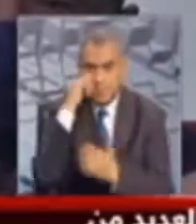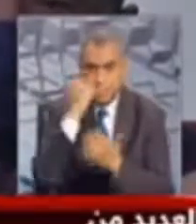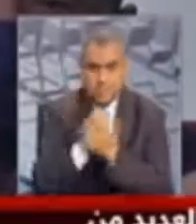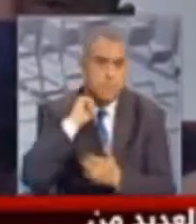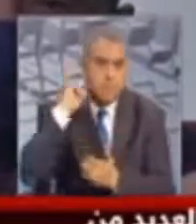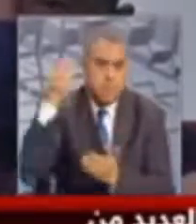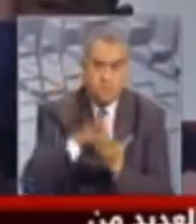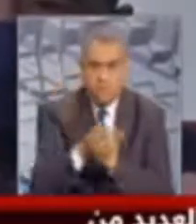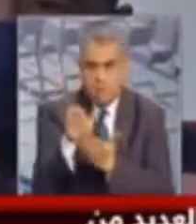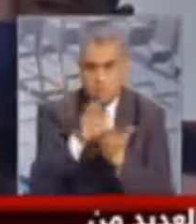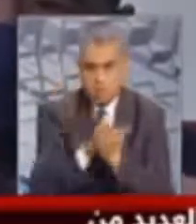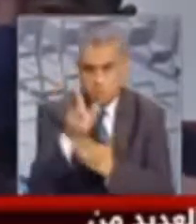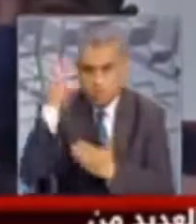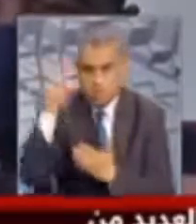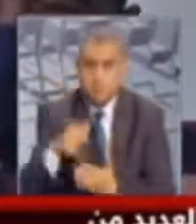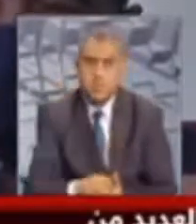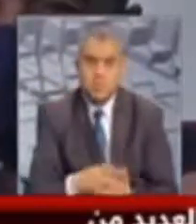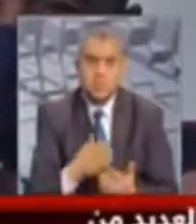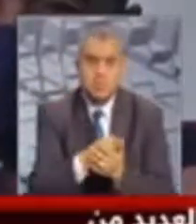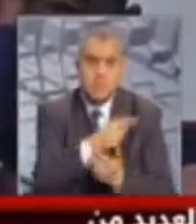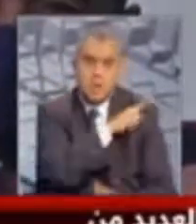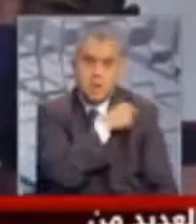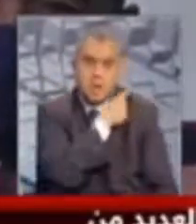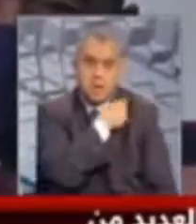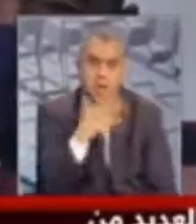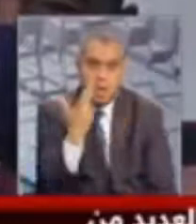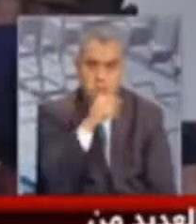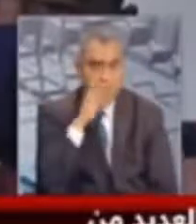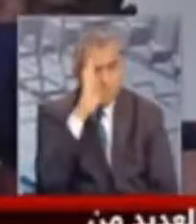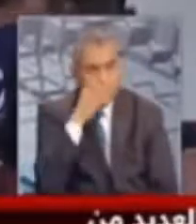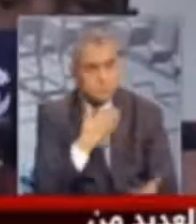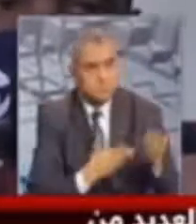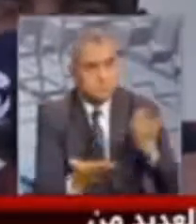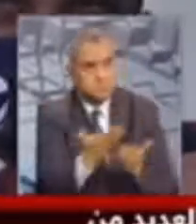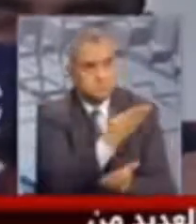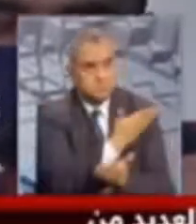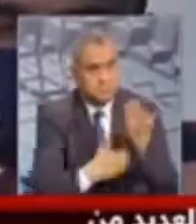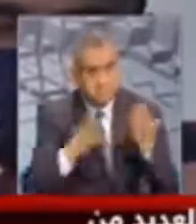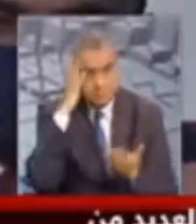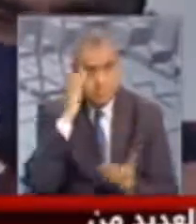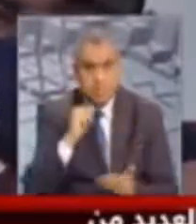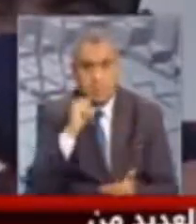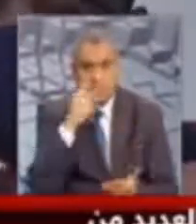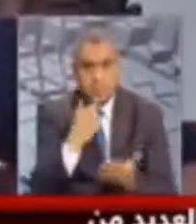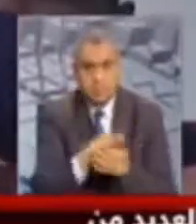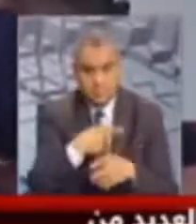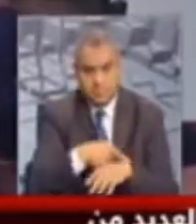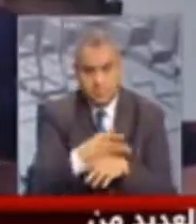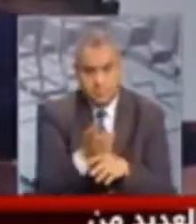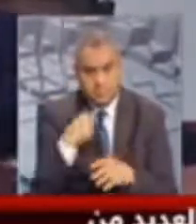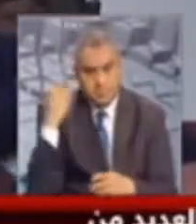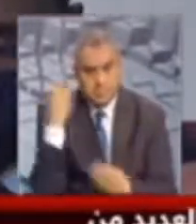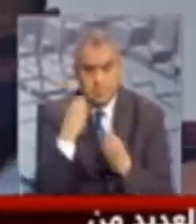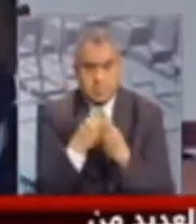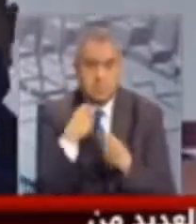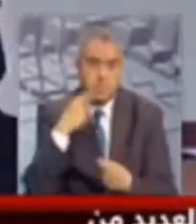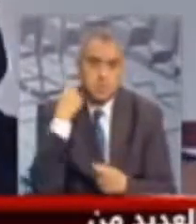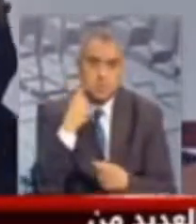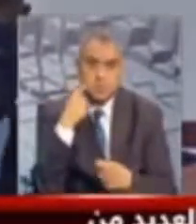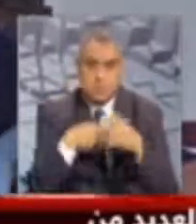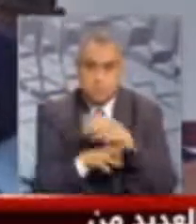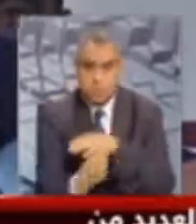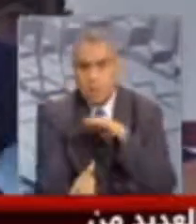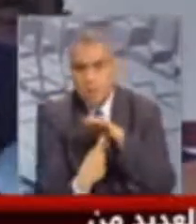المحافظة، وسعادة اللواء تشرفنا به وهو قد زامل كثير من السودانيين في الكلية